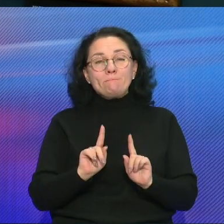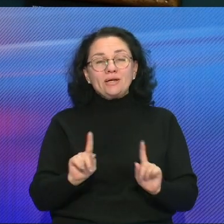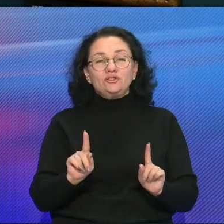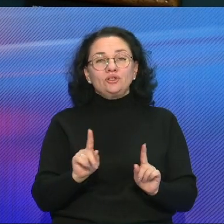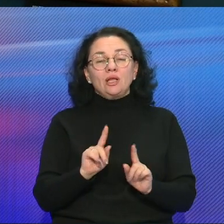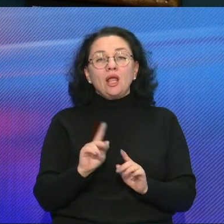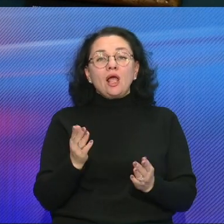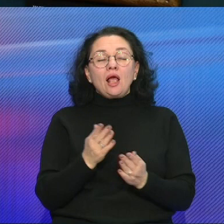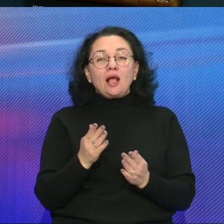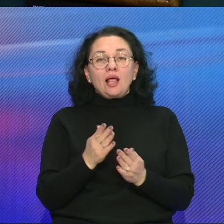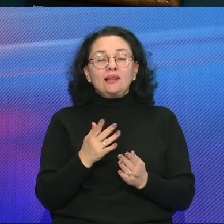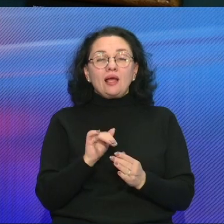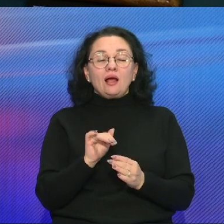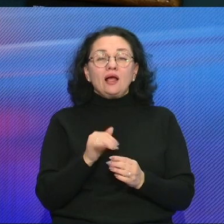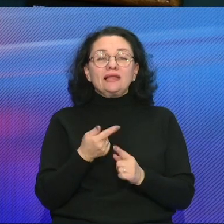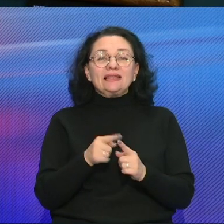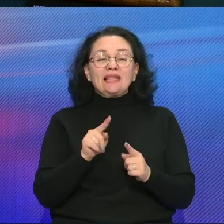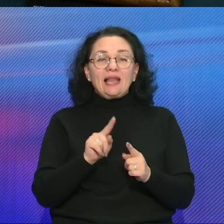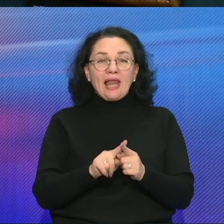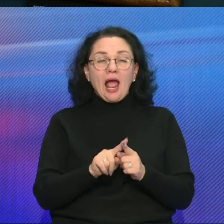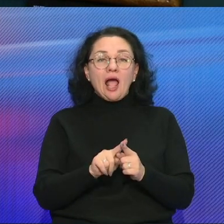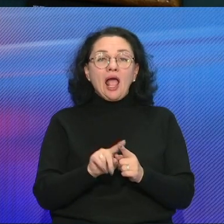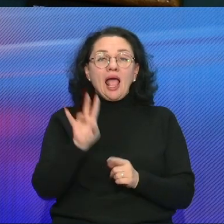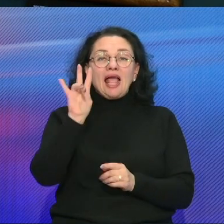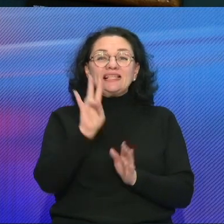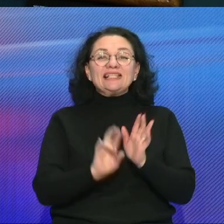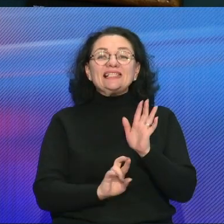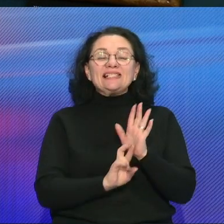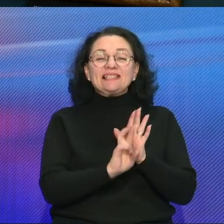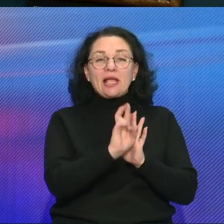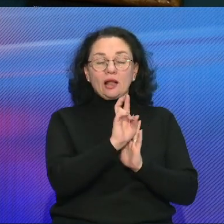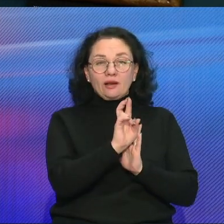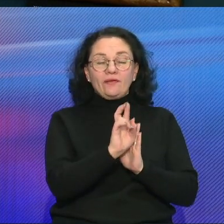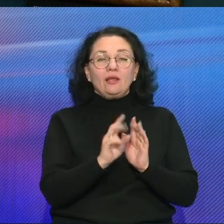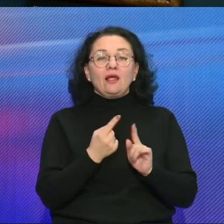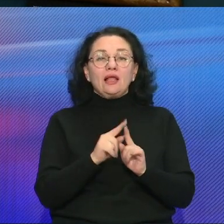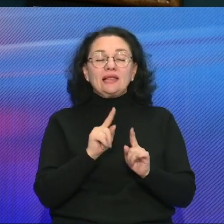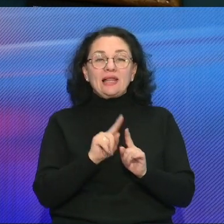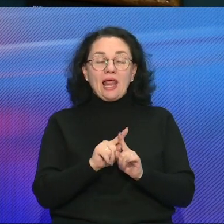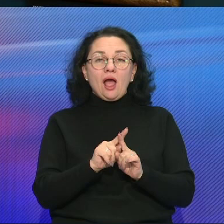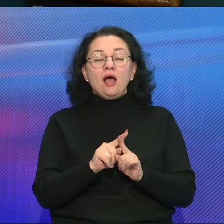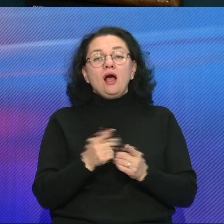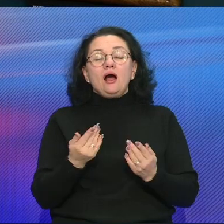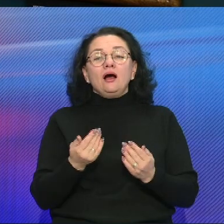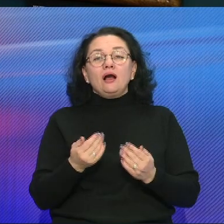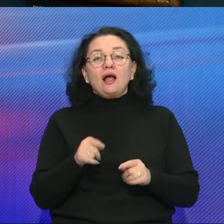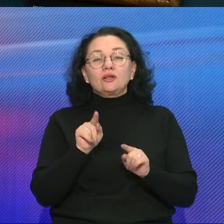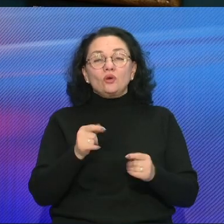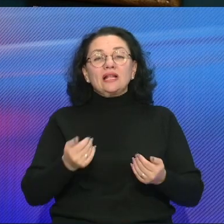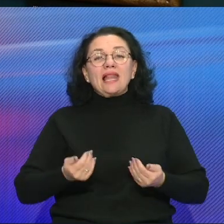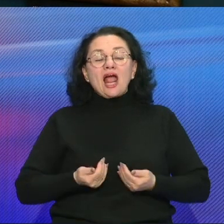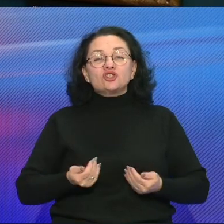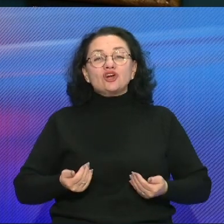это ахвярование для церквы от местного жихара, селянина, хутчэй за ўсё, вось бачна,